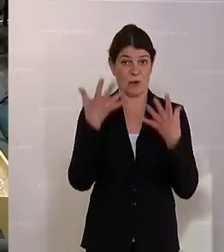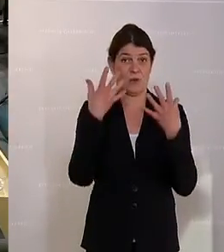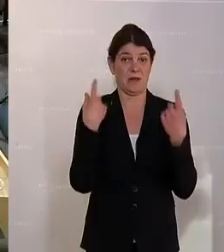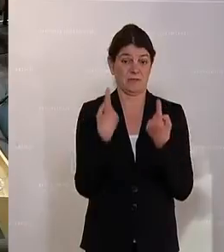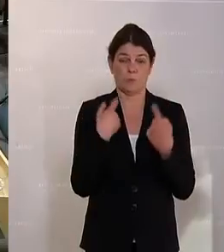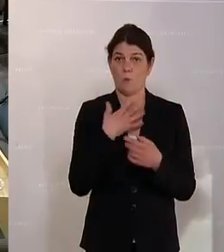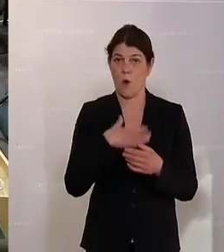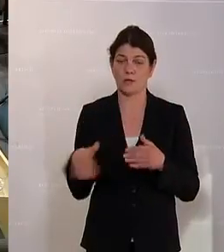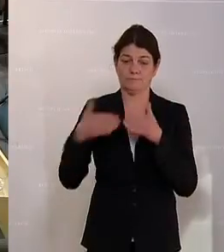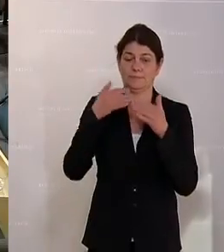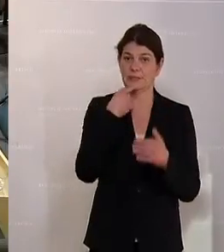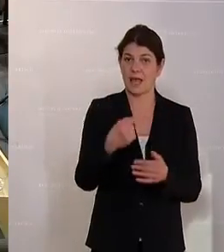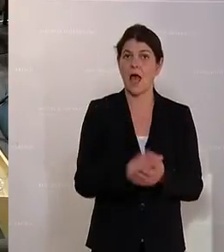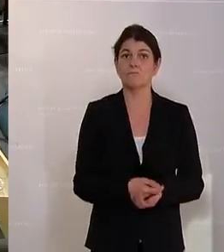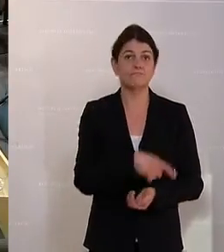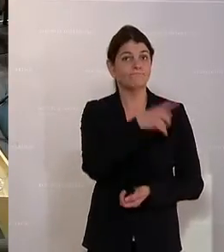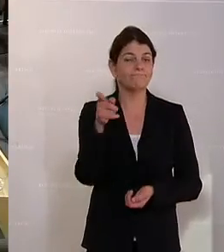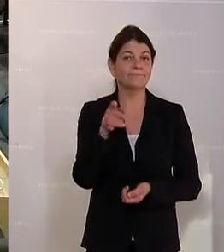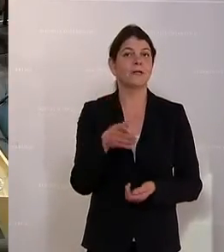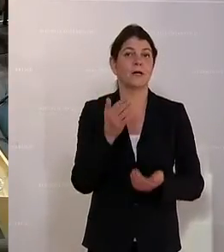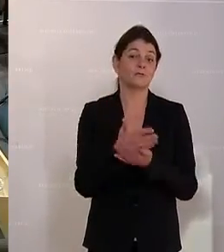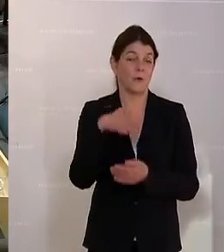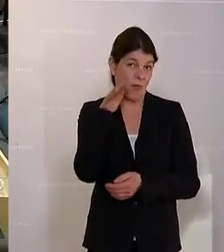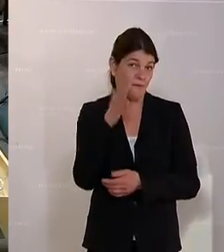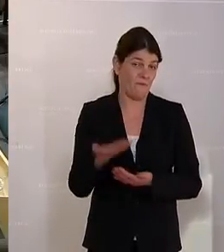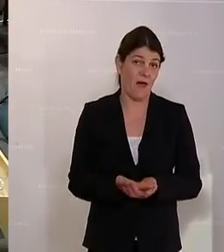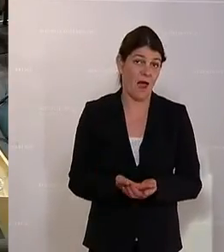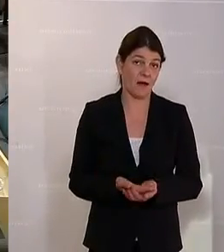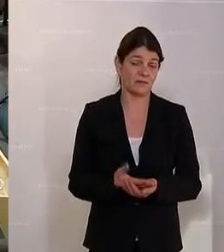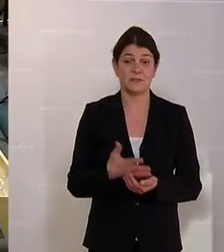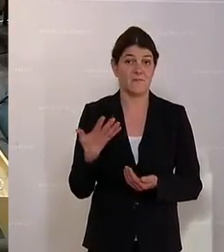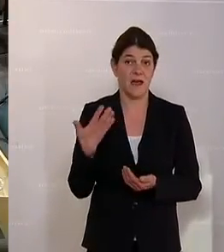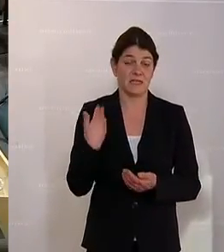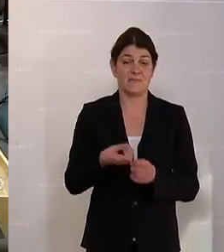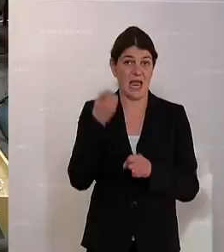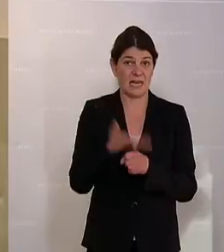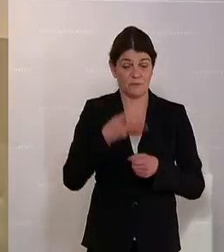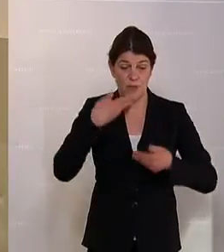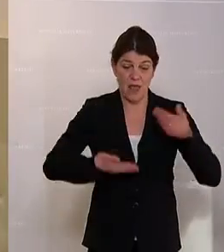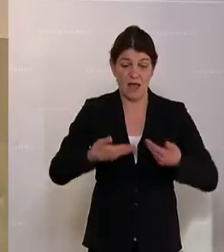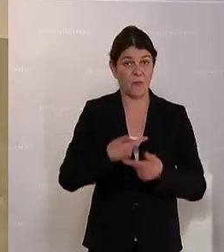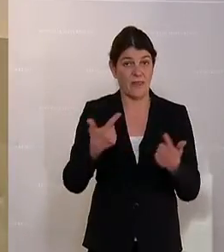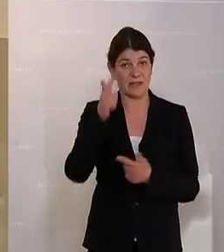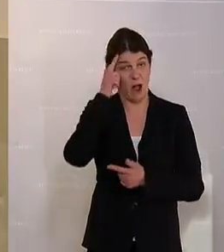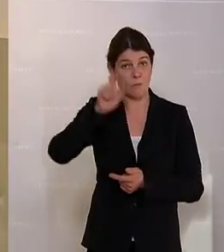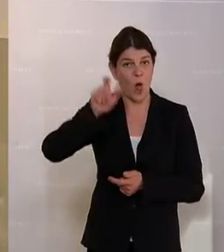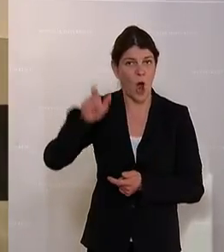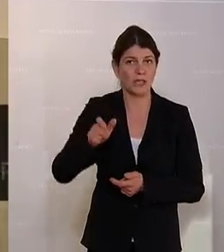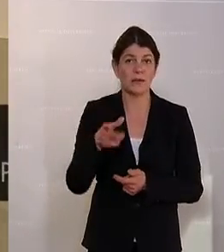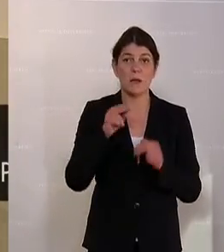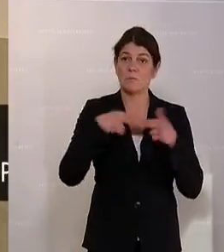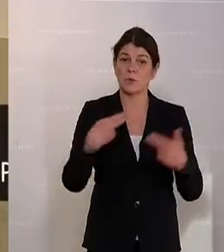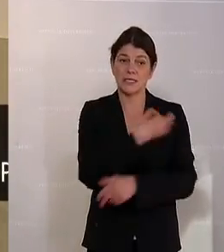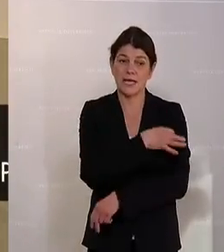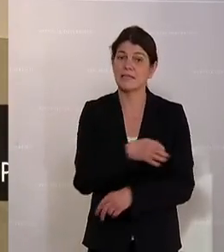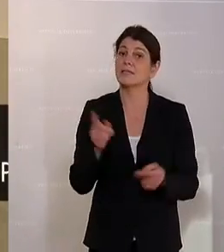sagen. Sie haben ja sicherlich die Ergebnisse der Tagung der Landeshauptleute mit dem Bundeskanzler und